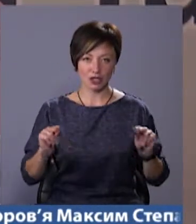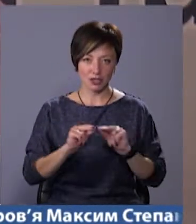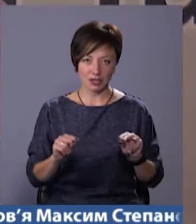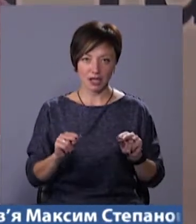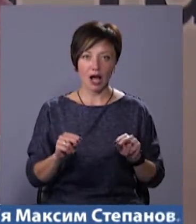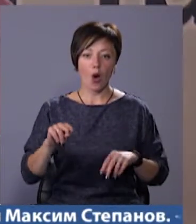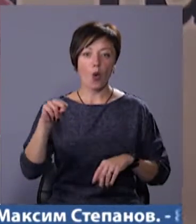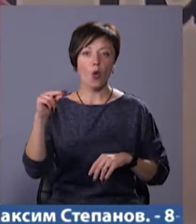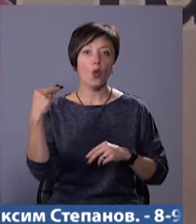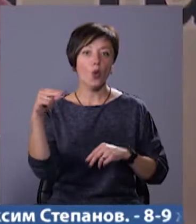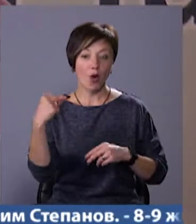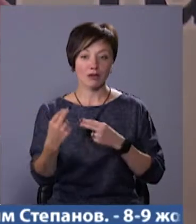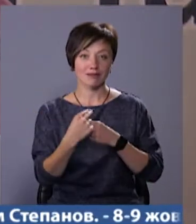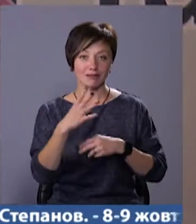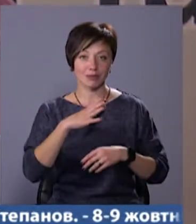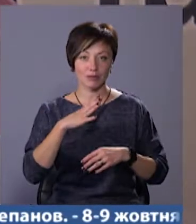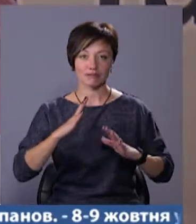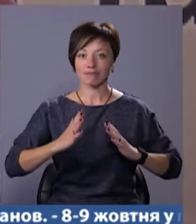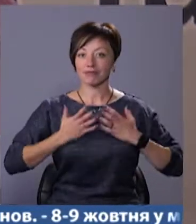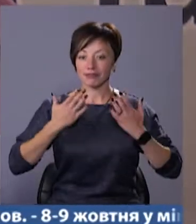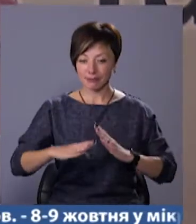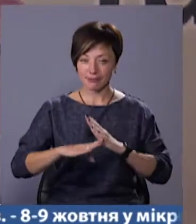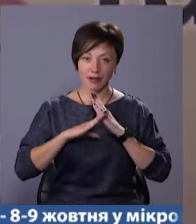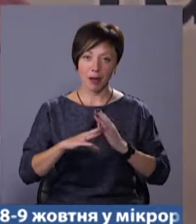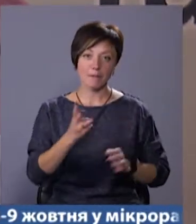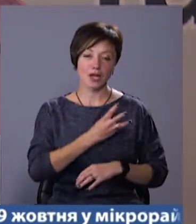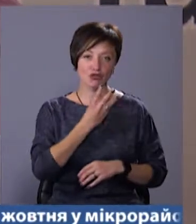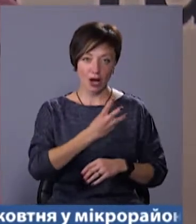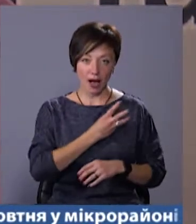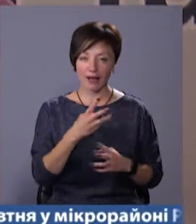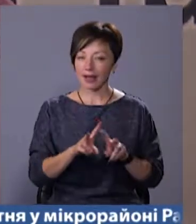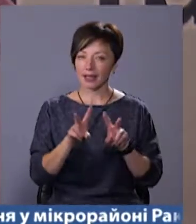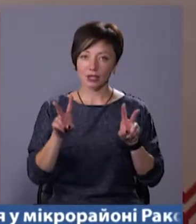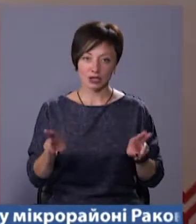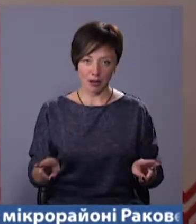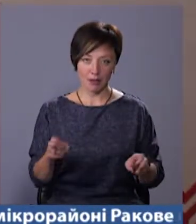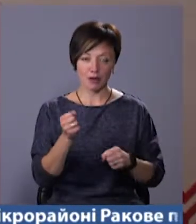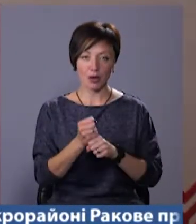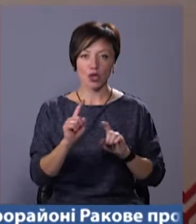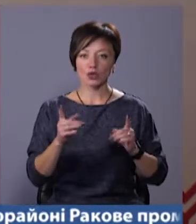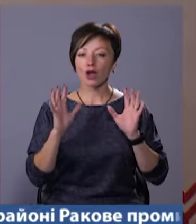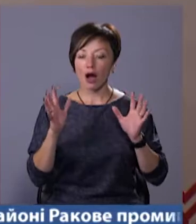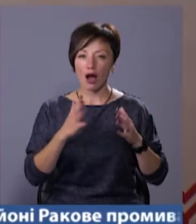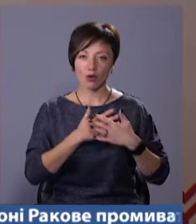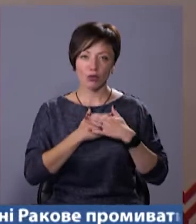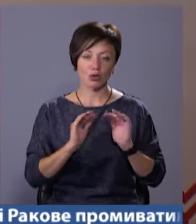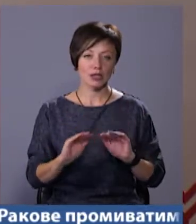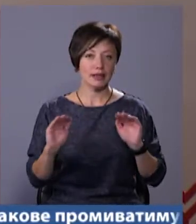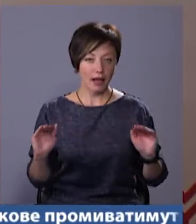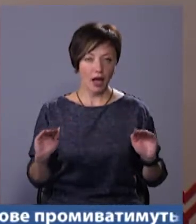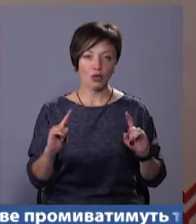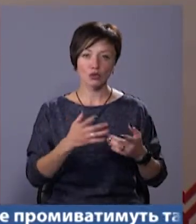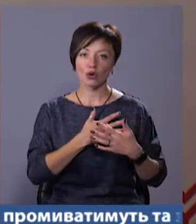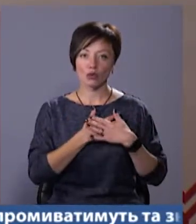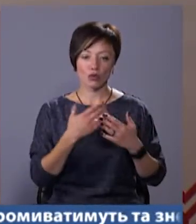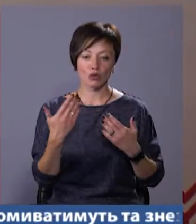вона проводила, дали мені натхнення, поштовх і бажання теж стати вчителем. Дуже люблю дітей, дуже люблю